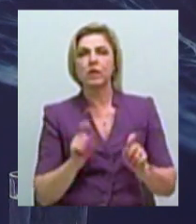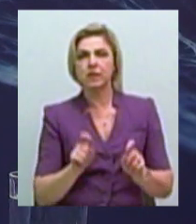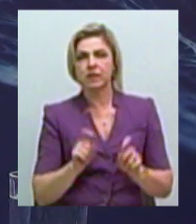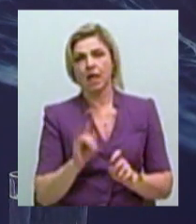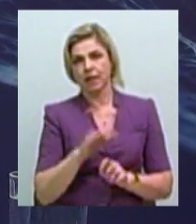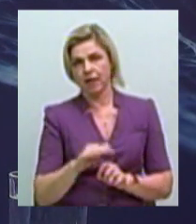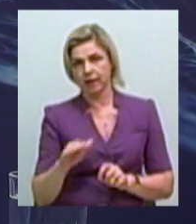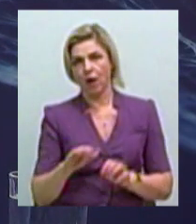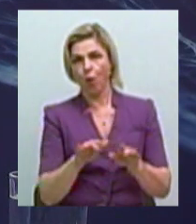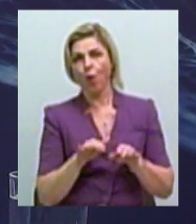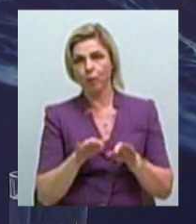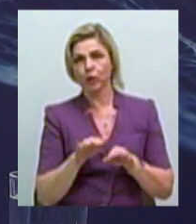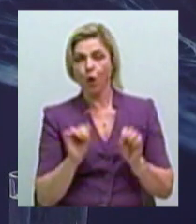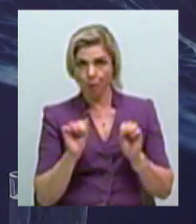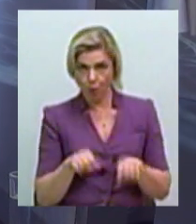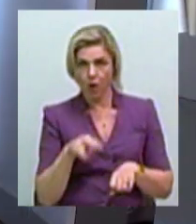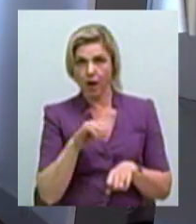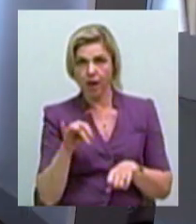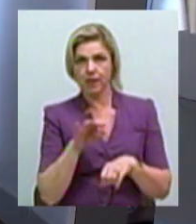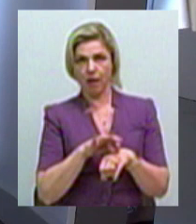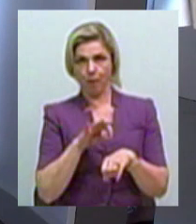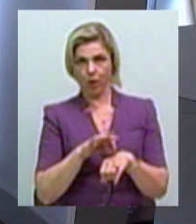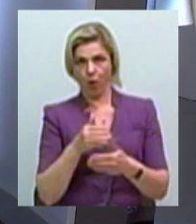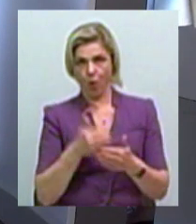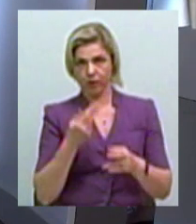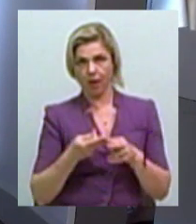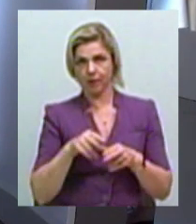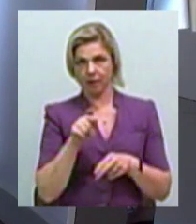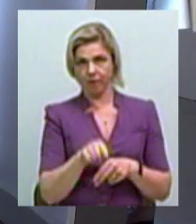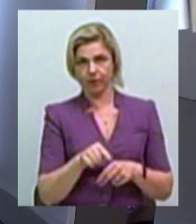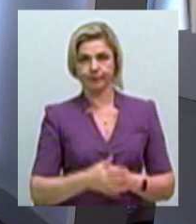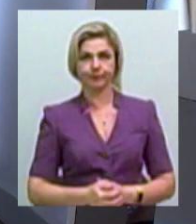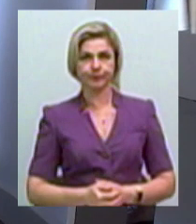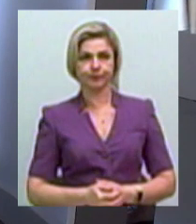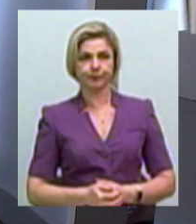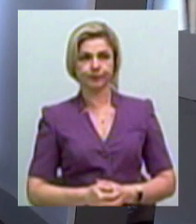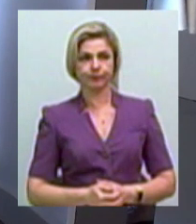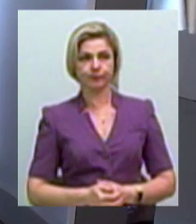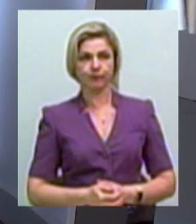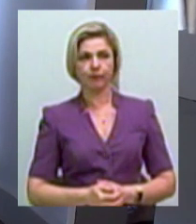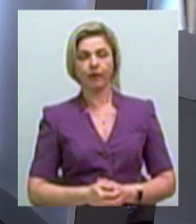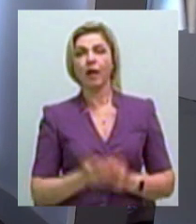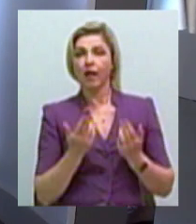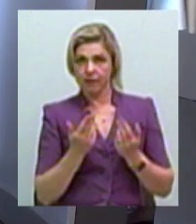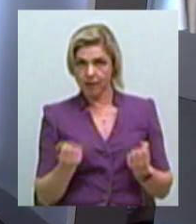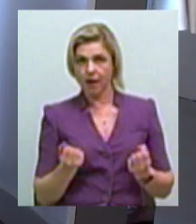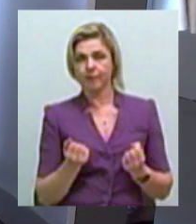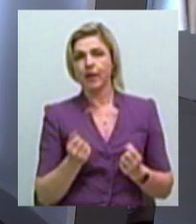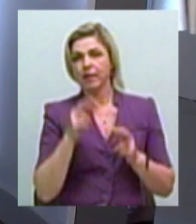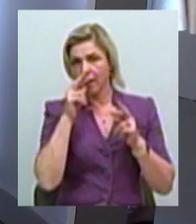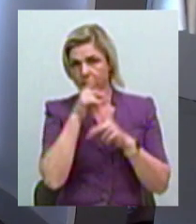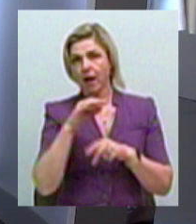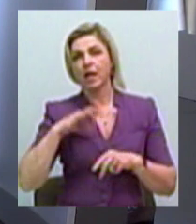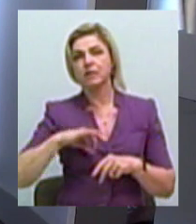комп'ютером? Чи можна захворіти від цього? Так, нерозумне використання комп'ютера